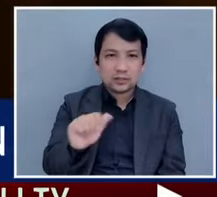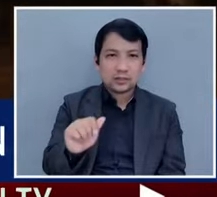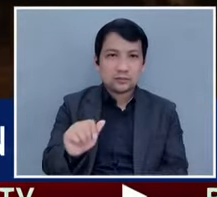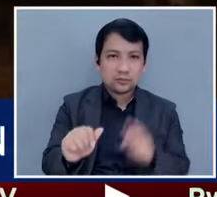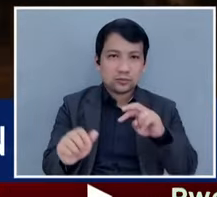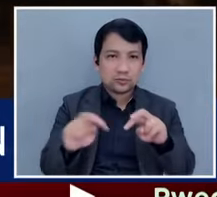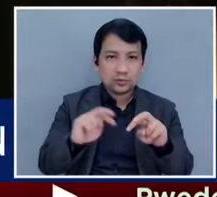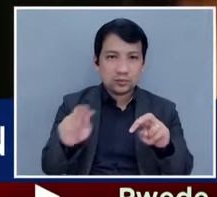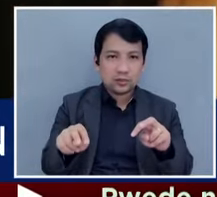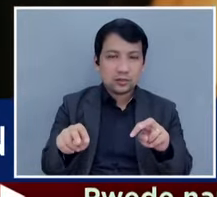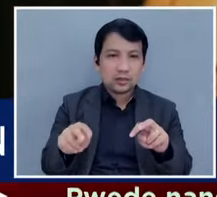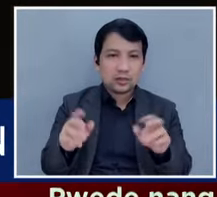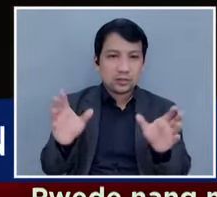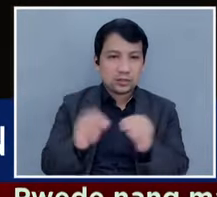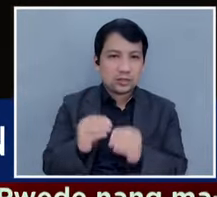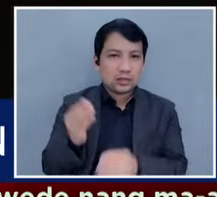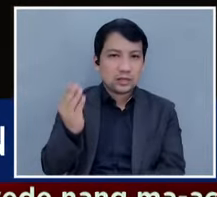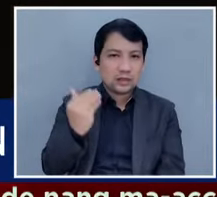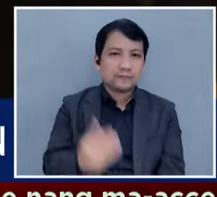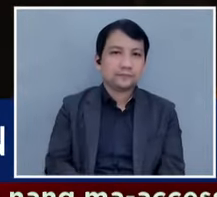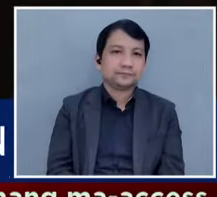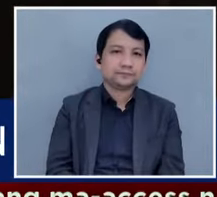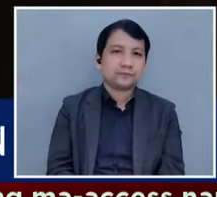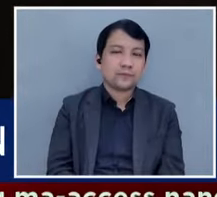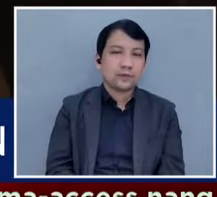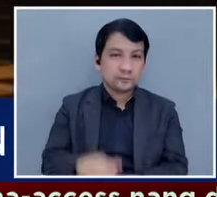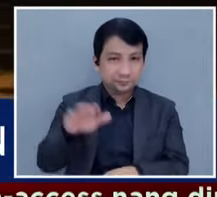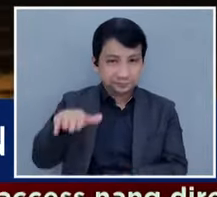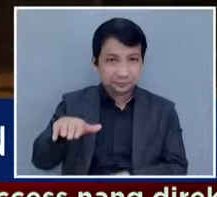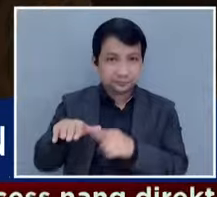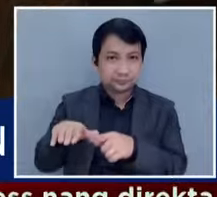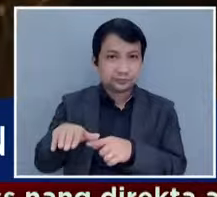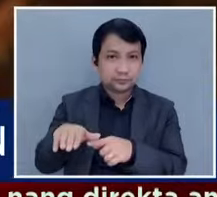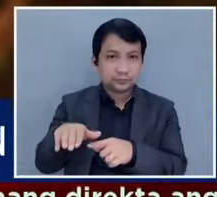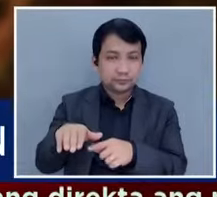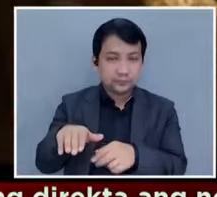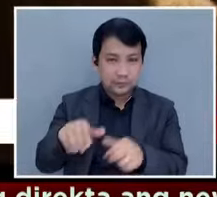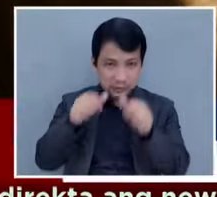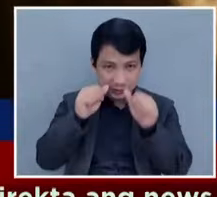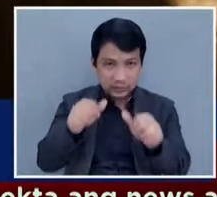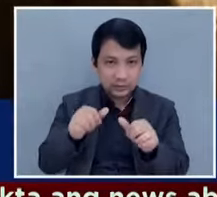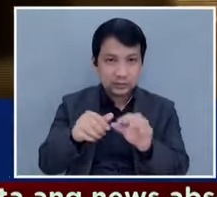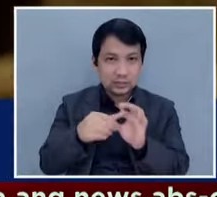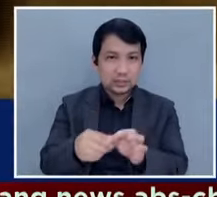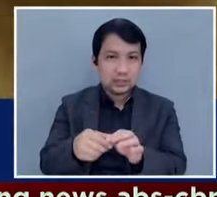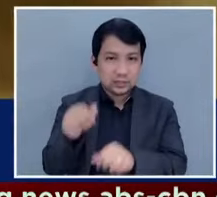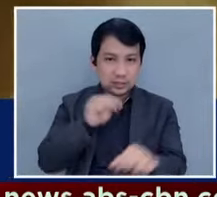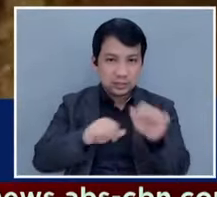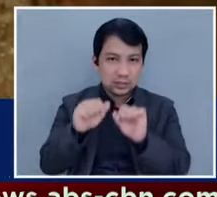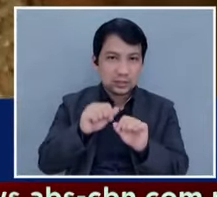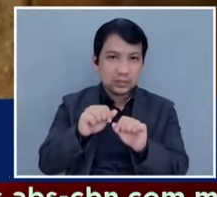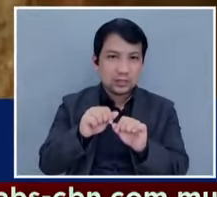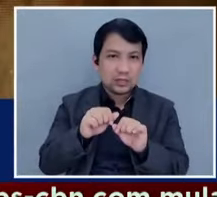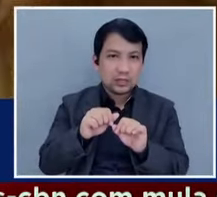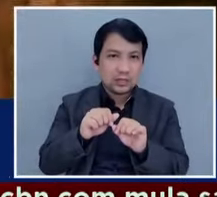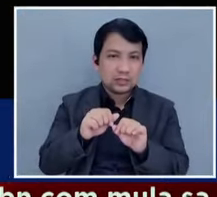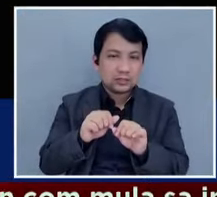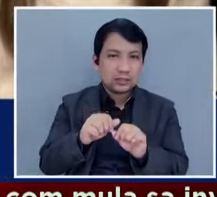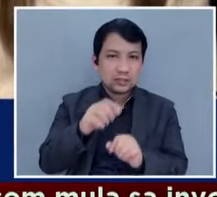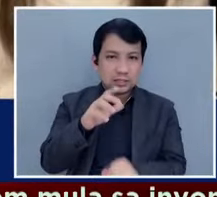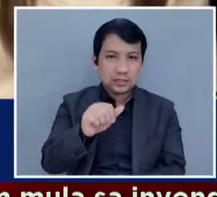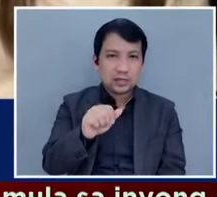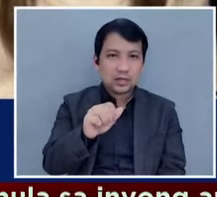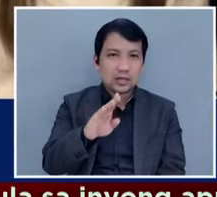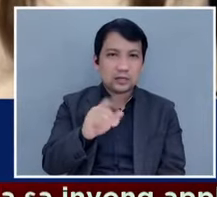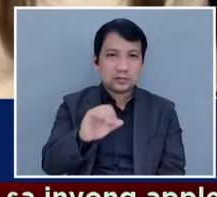film adaptation nito. Kahit bata, di natinag si Alicia sa matitinding stunts at action scenes sa Abigail. I had